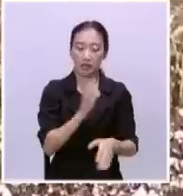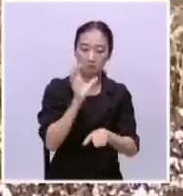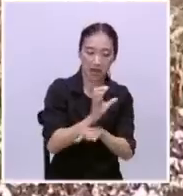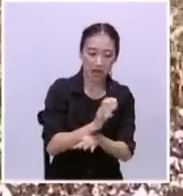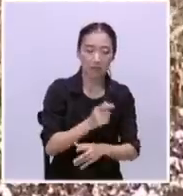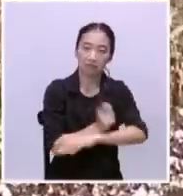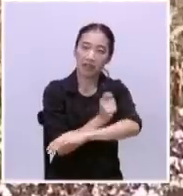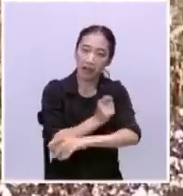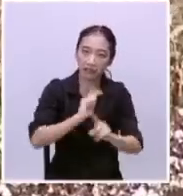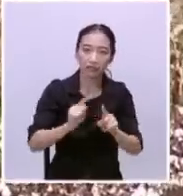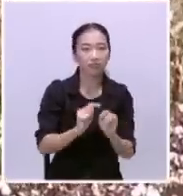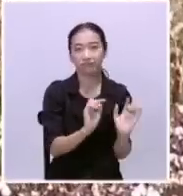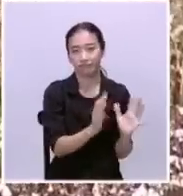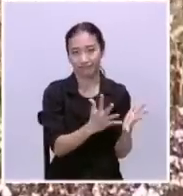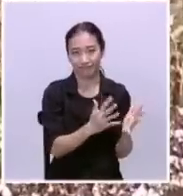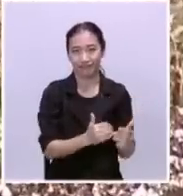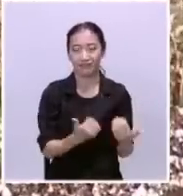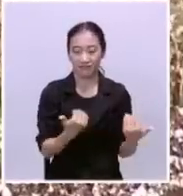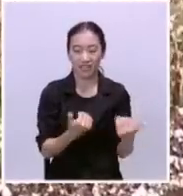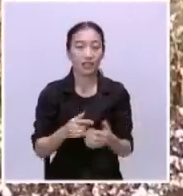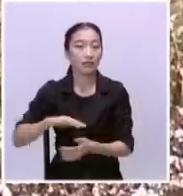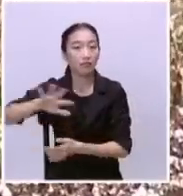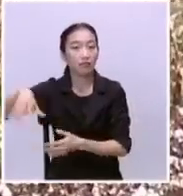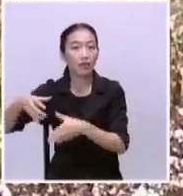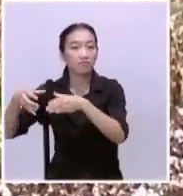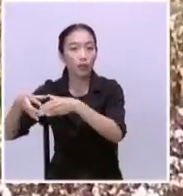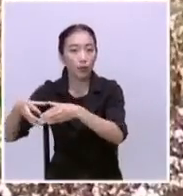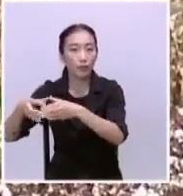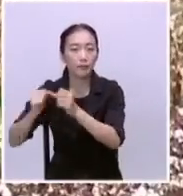าติตะวันตกบางคนพยายามที่จะควบคุมจีนด้วยประเด็นของซินเจีย